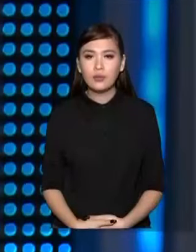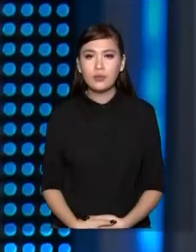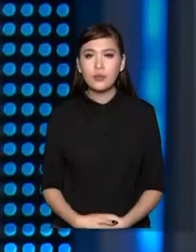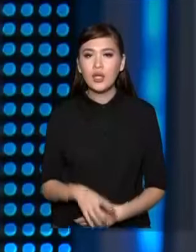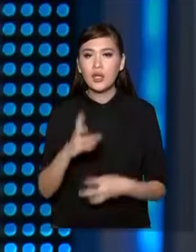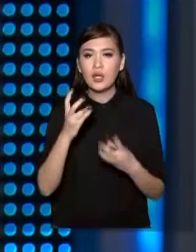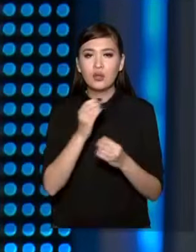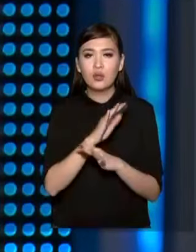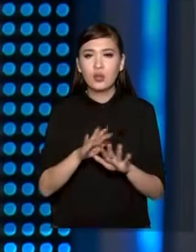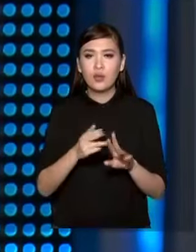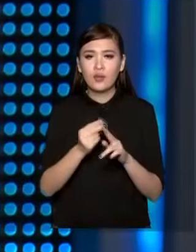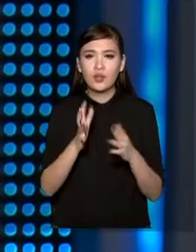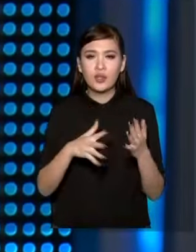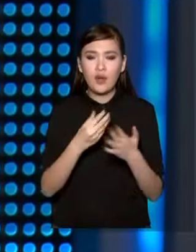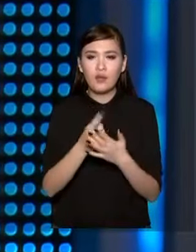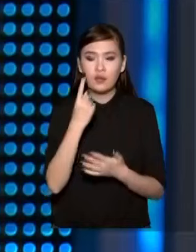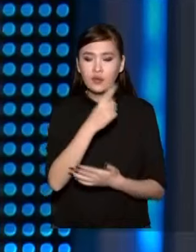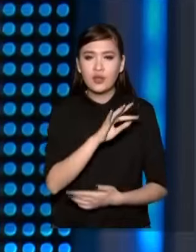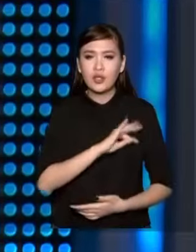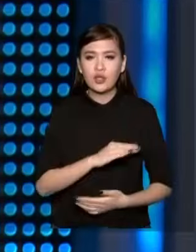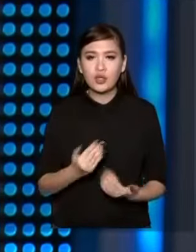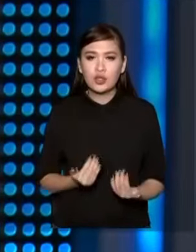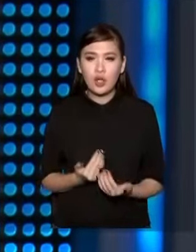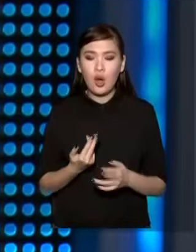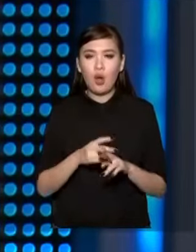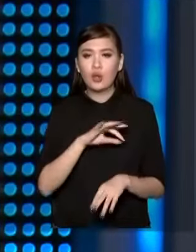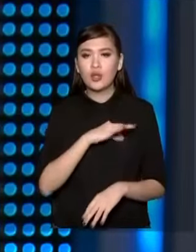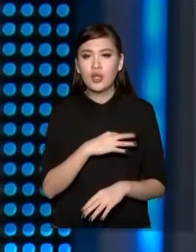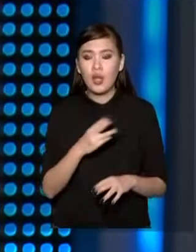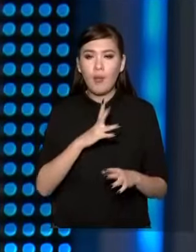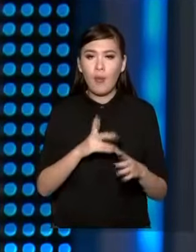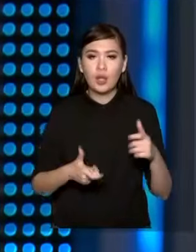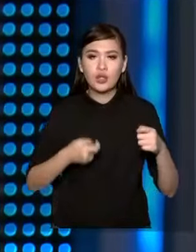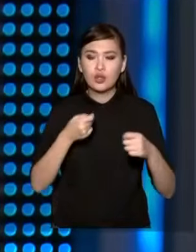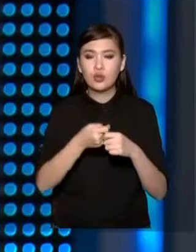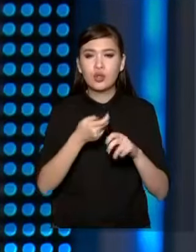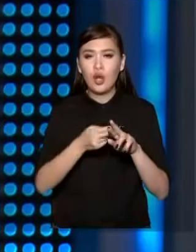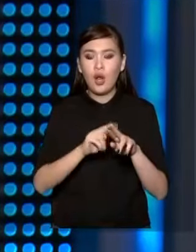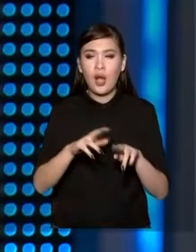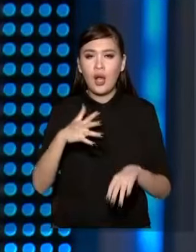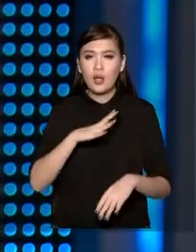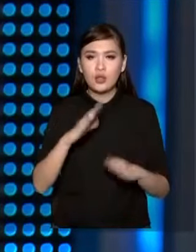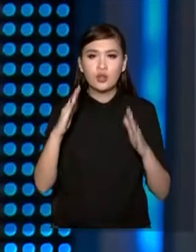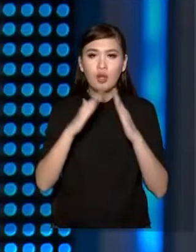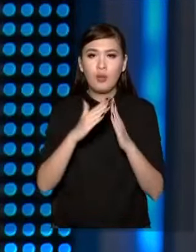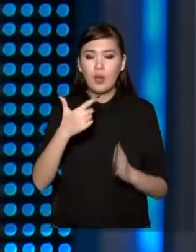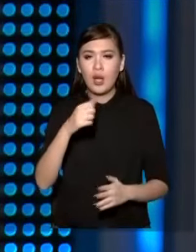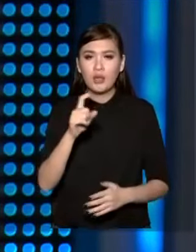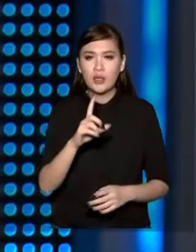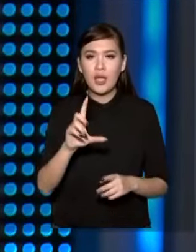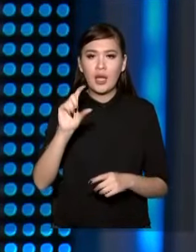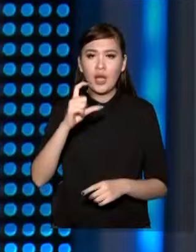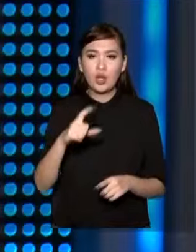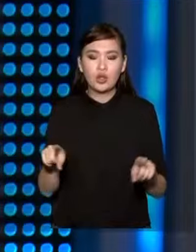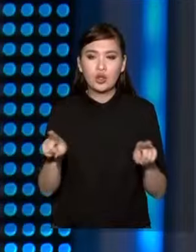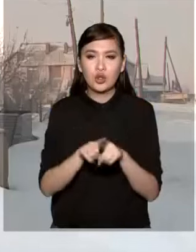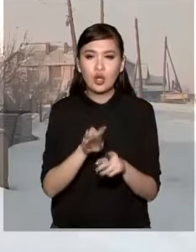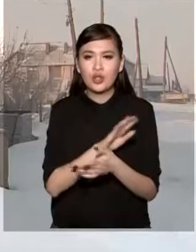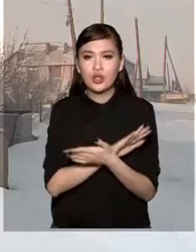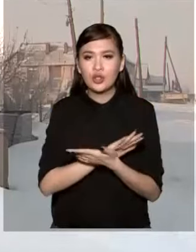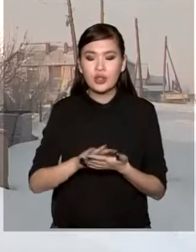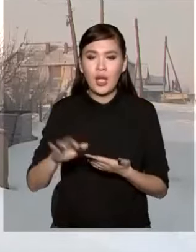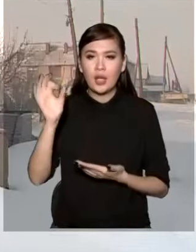Не только финансовую выгоду видят жители и местные органы в подключении частных домов к газу, но и экологическую. По информации акима